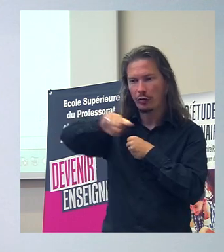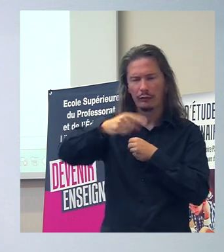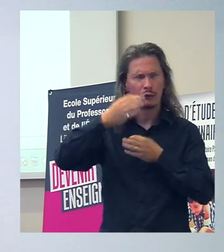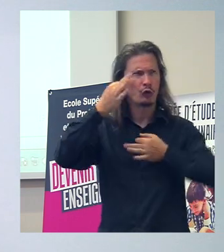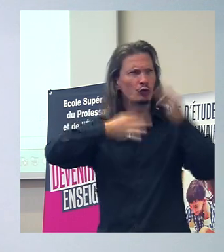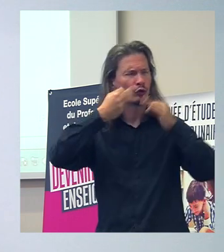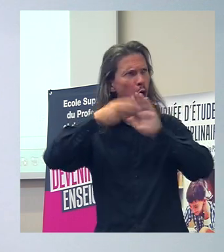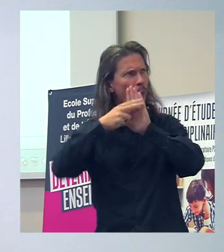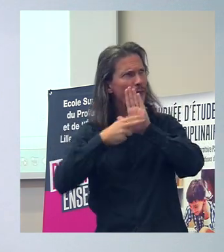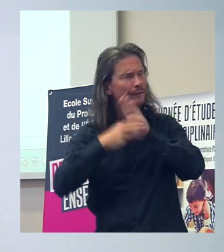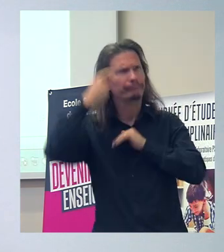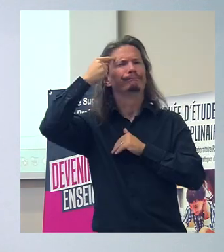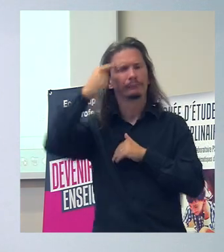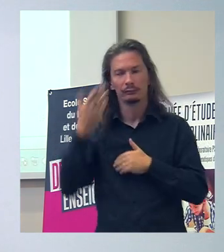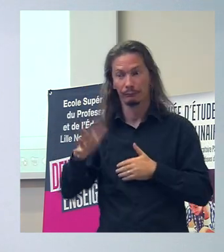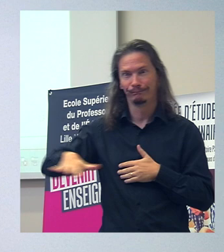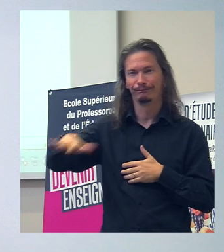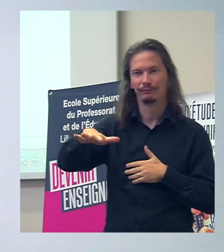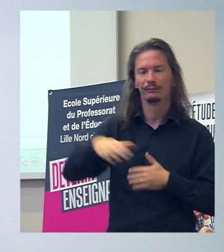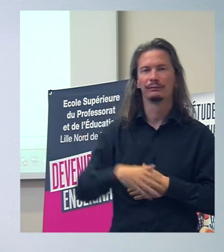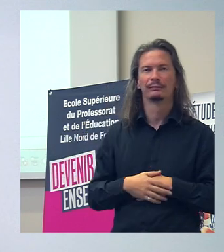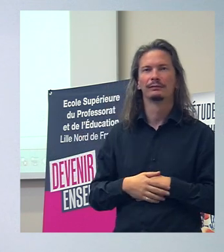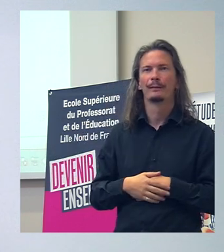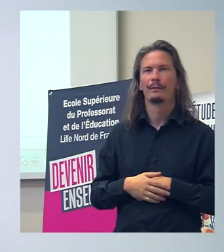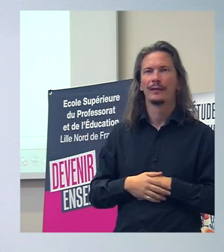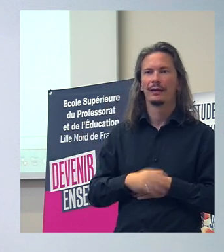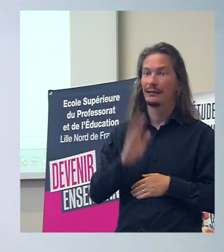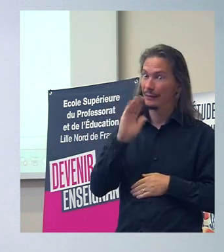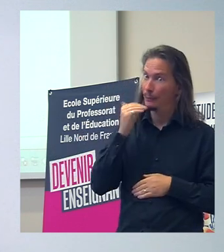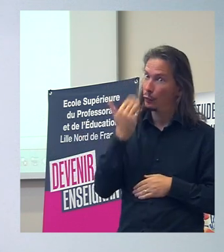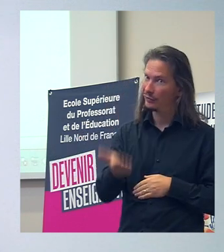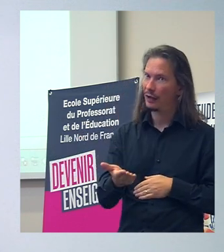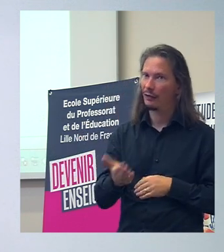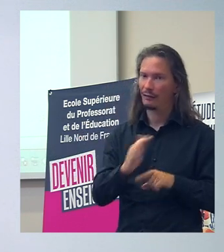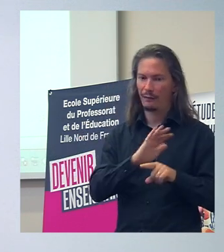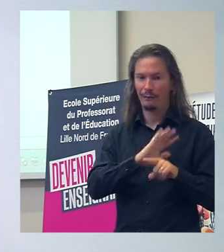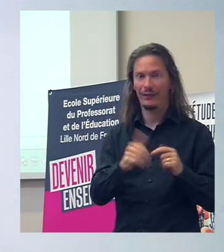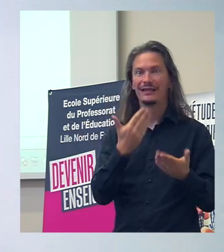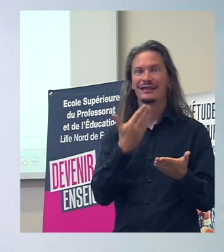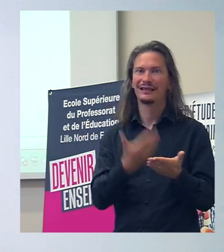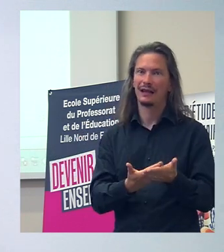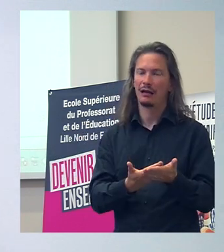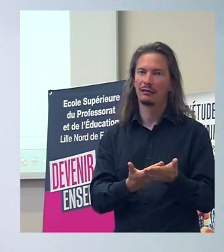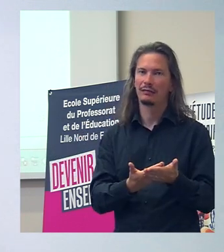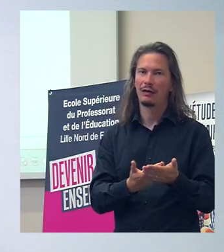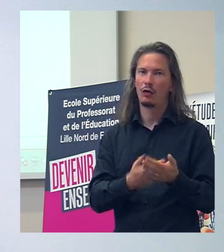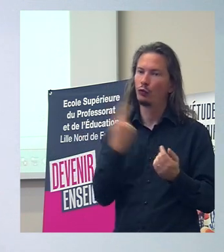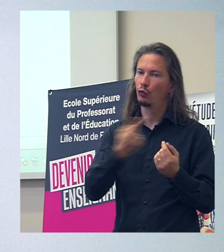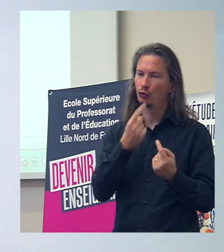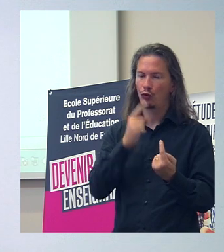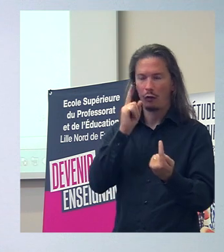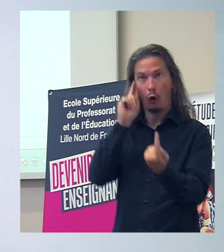normatif. Et du coup, il ne faut jamais mettre en place ce dispositif sans réfléchir aux